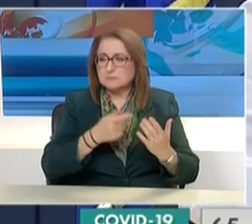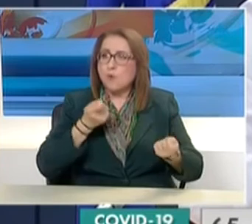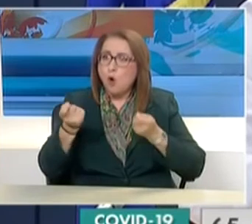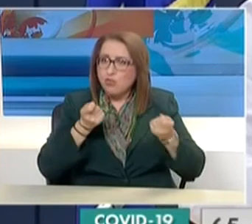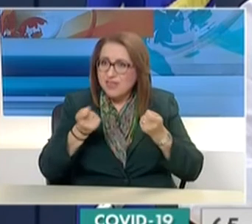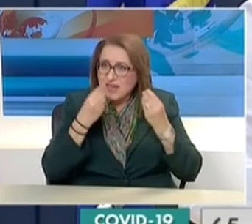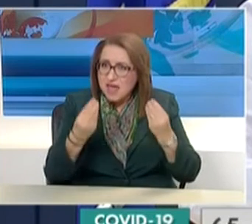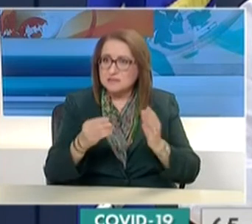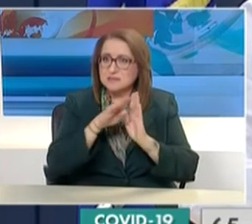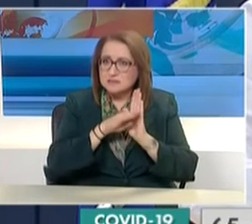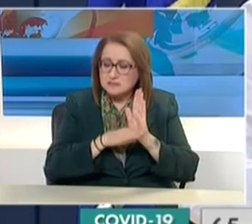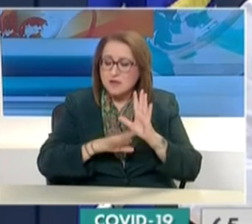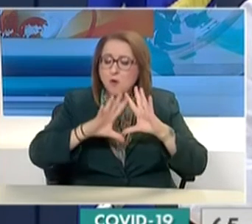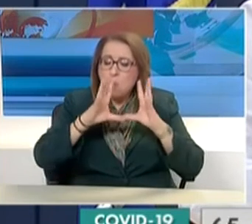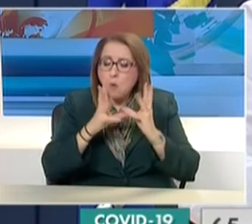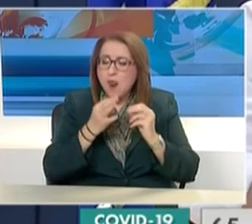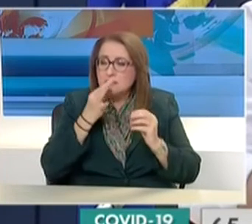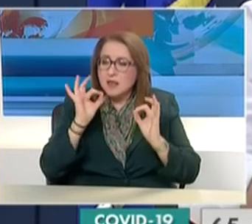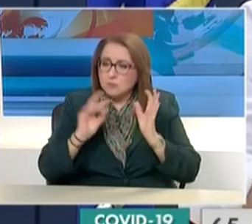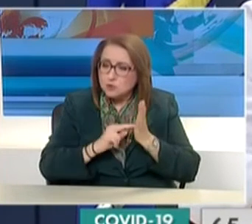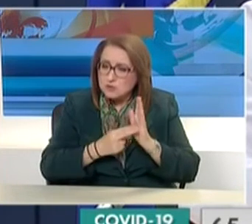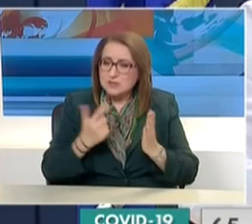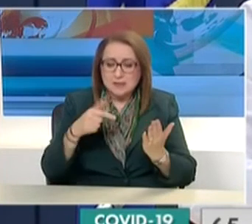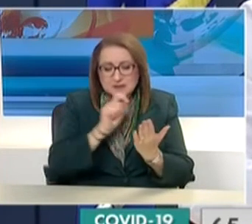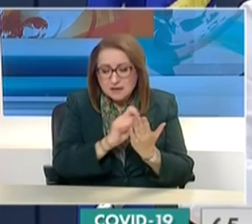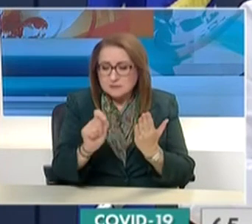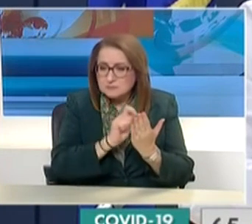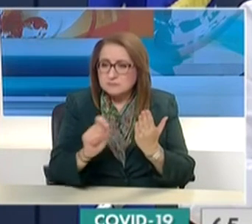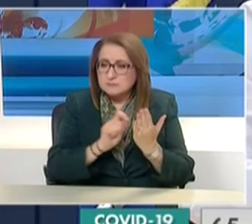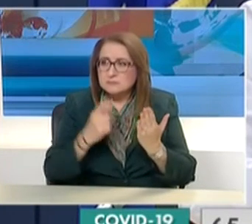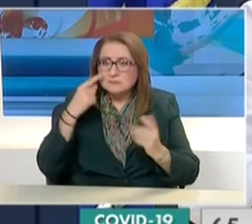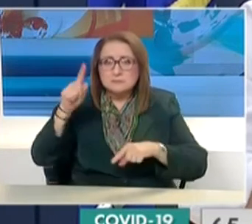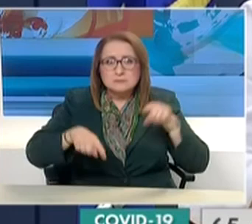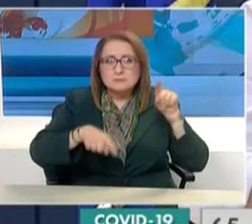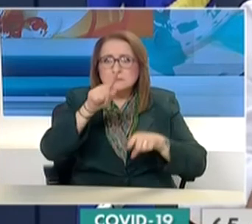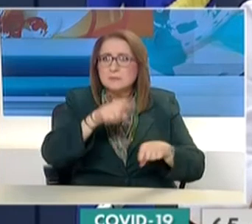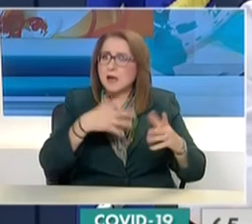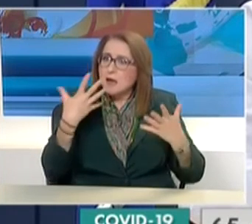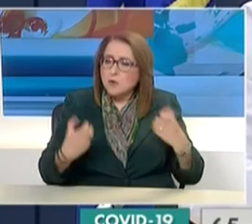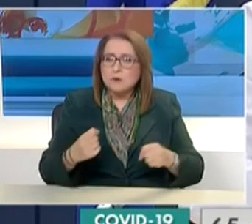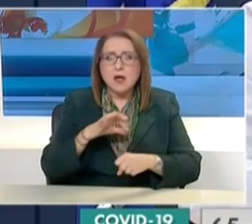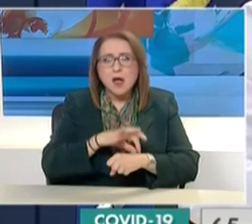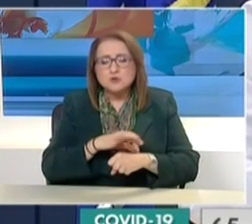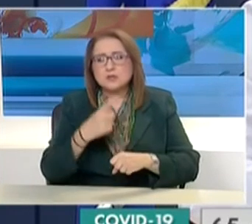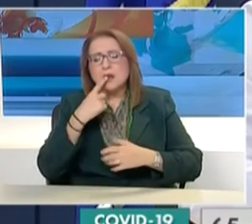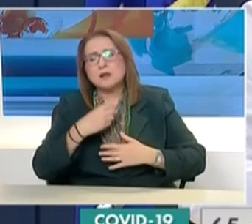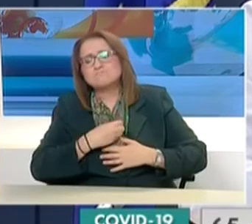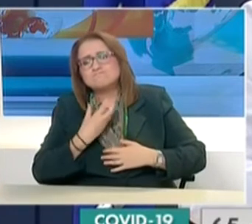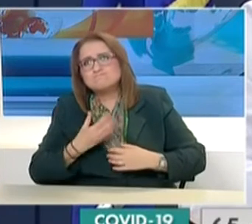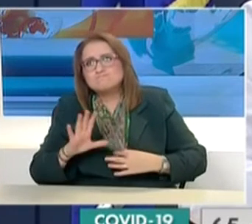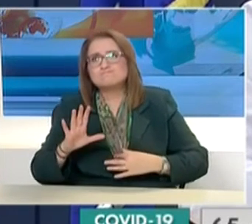οδηγίες με βάση το πρότυπο του ΕΟΔΗ. Και ταυτόχρονα καταγράψουμε κάποιες περιπτώσεις οι οποίες μπορεί να εκφράσουν